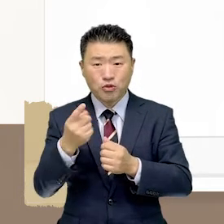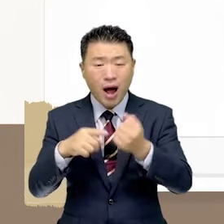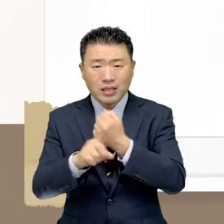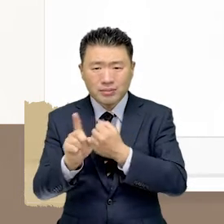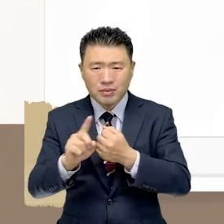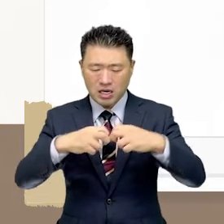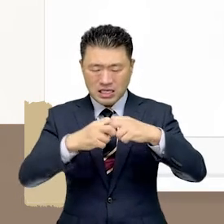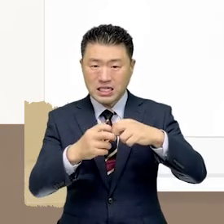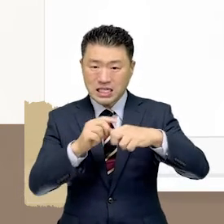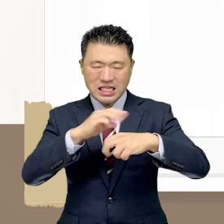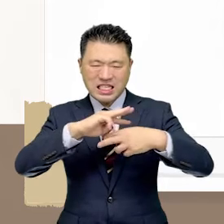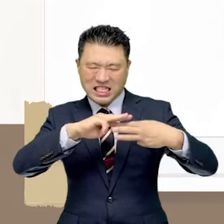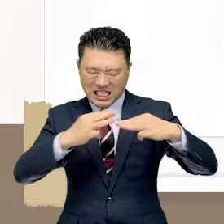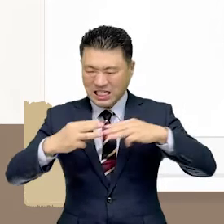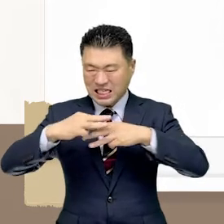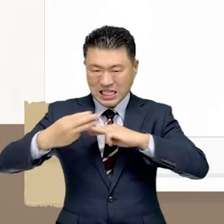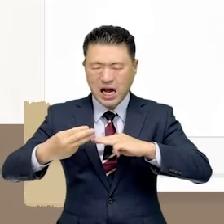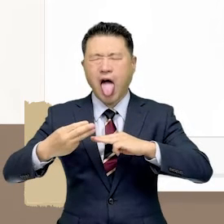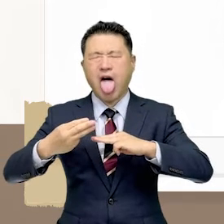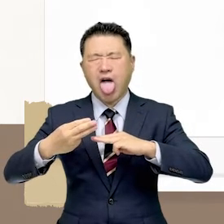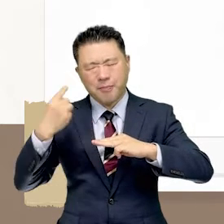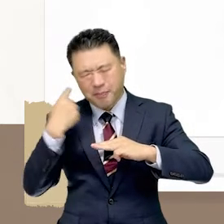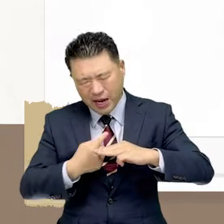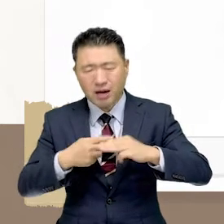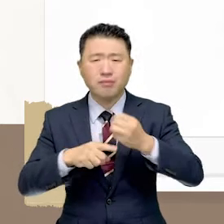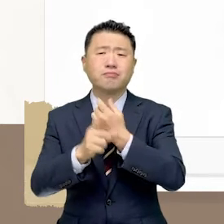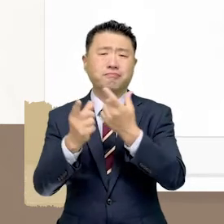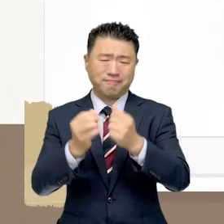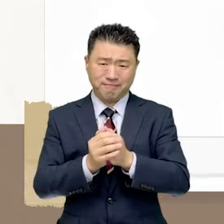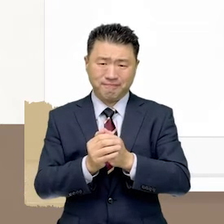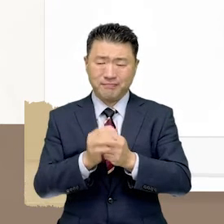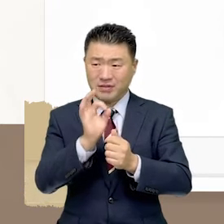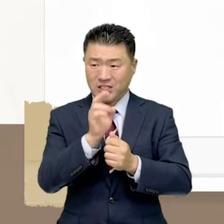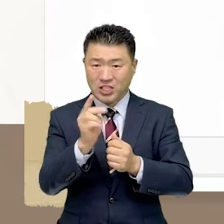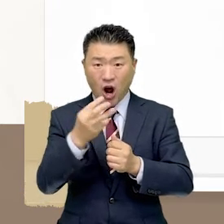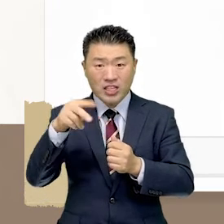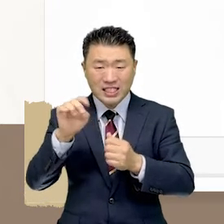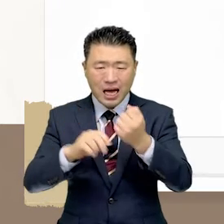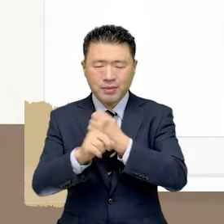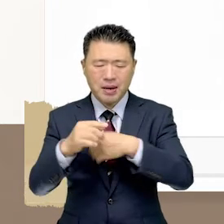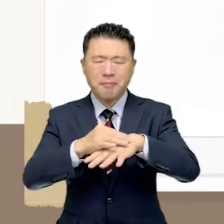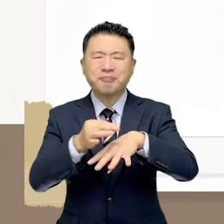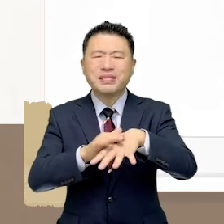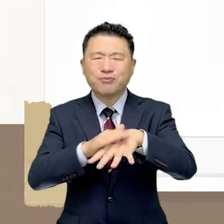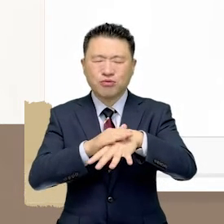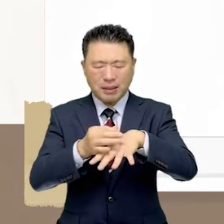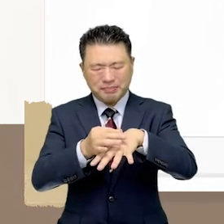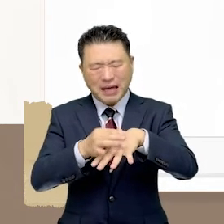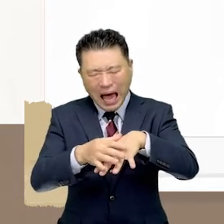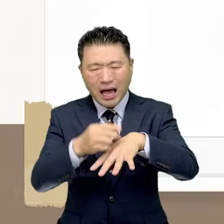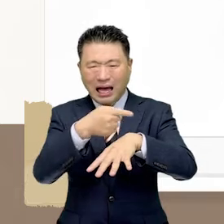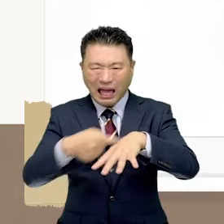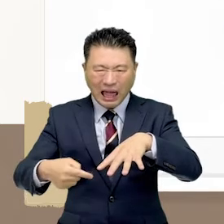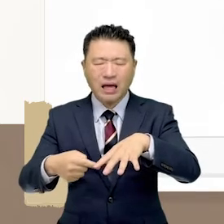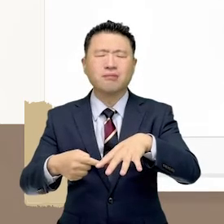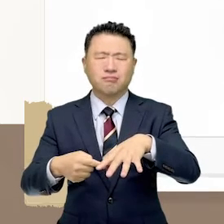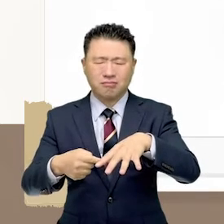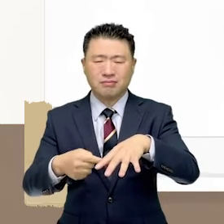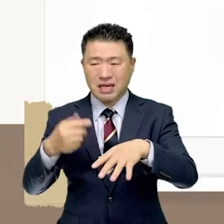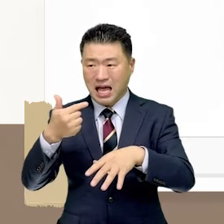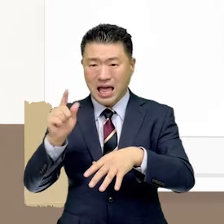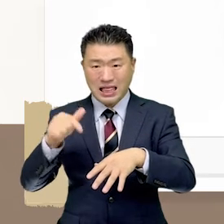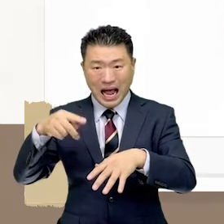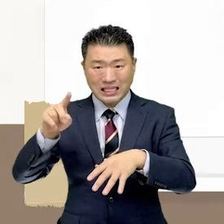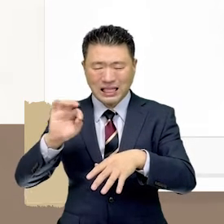관절을 지지해주는 인대 및 근육이 손상되는 것입니다. 열상은 피부가 찢어져 생기는 상처입니다. 낙상은